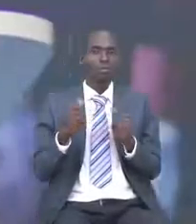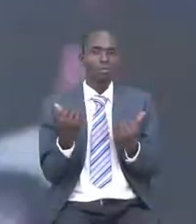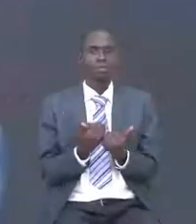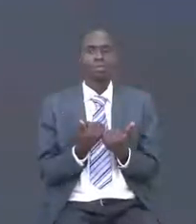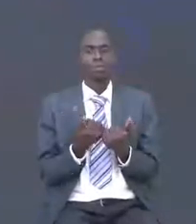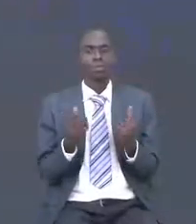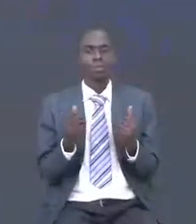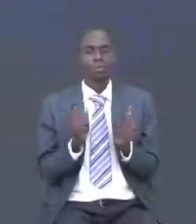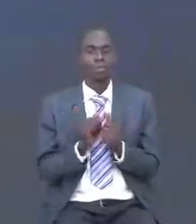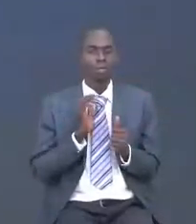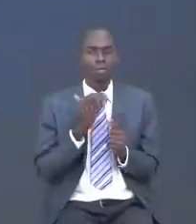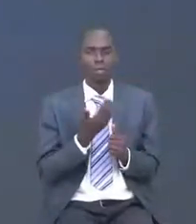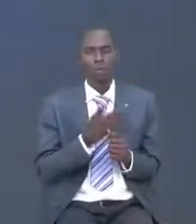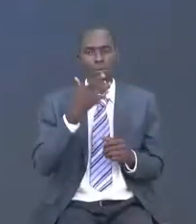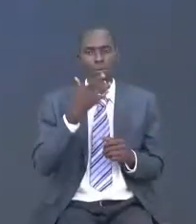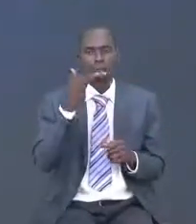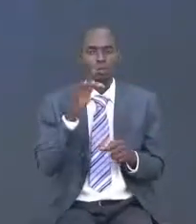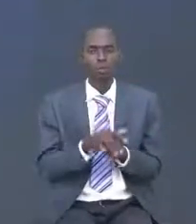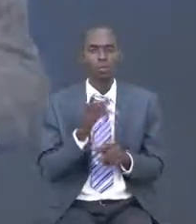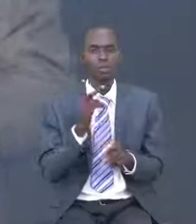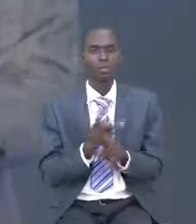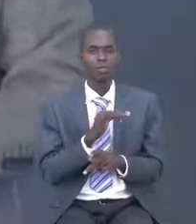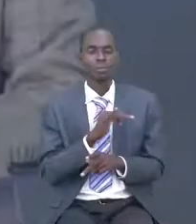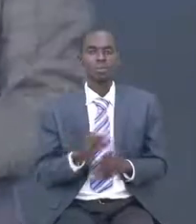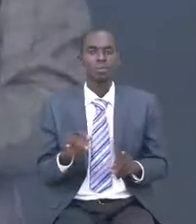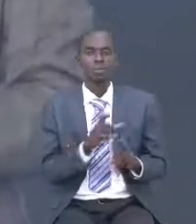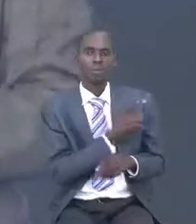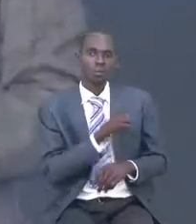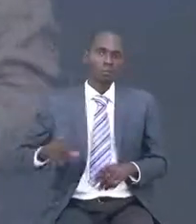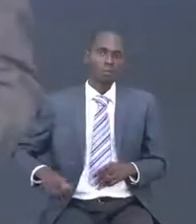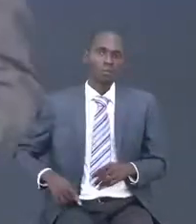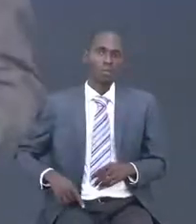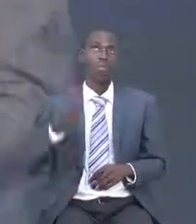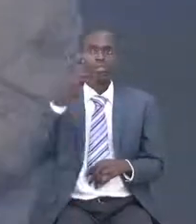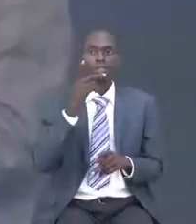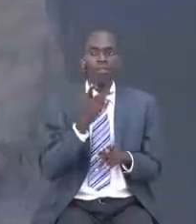Le partenariat avec notre Seigneur.